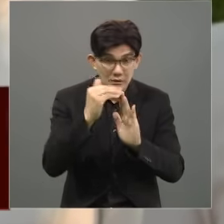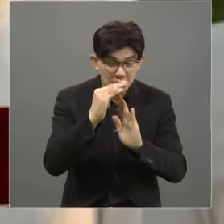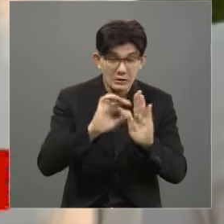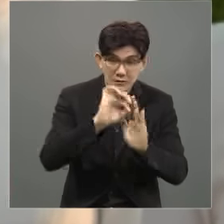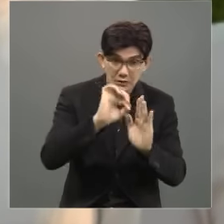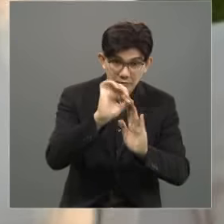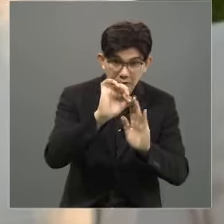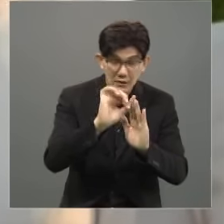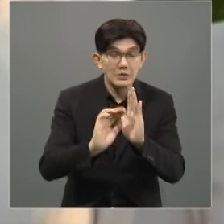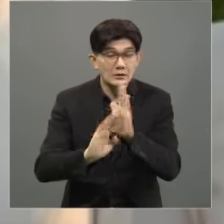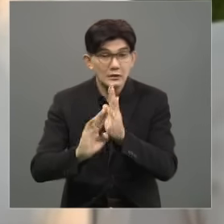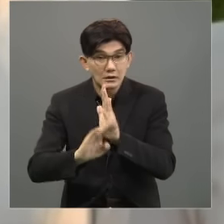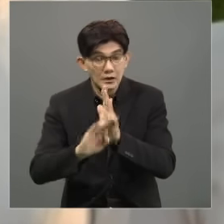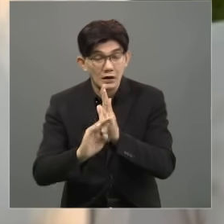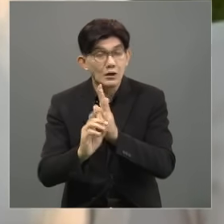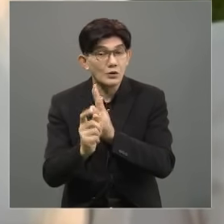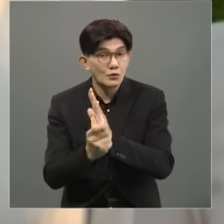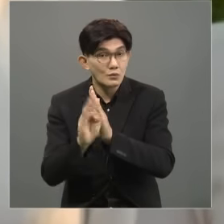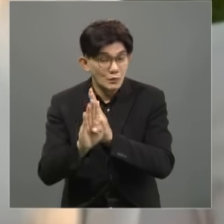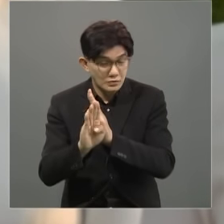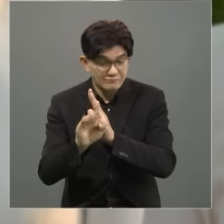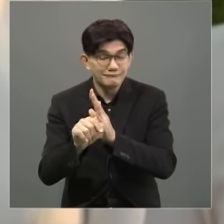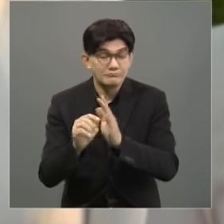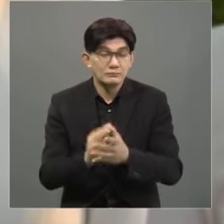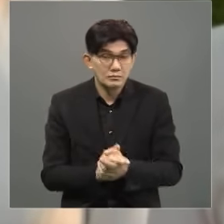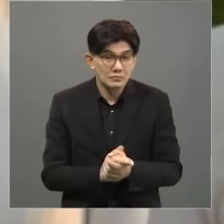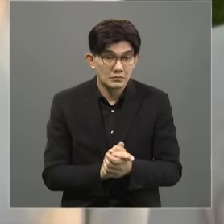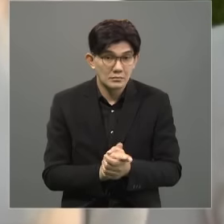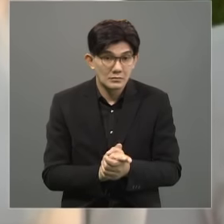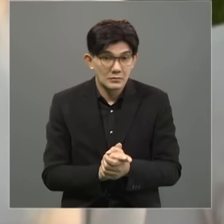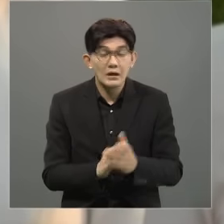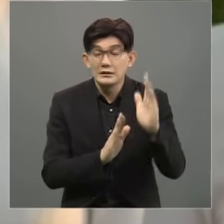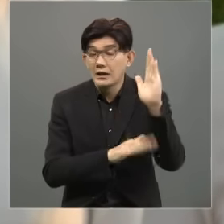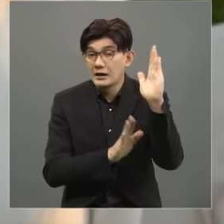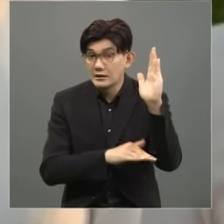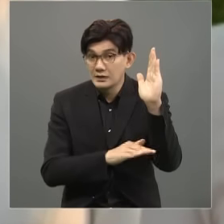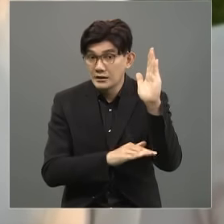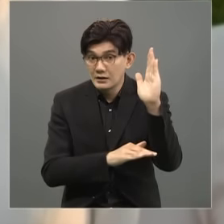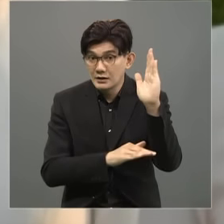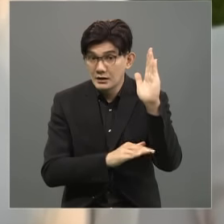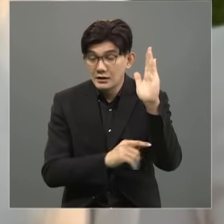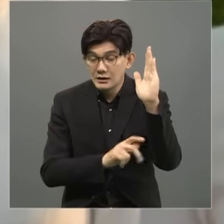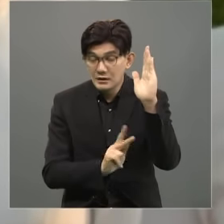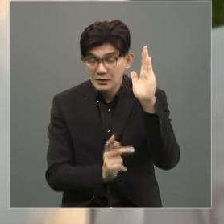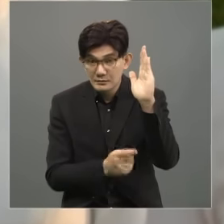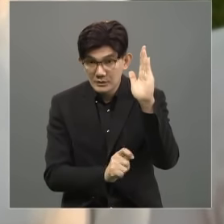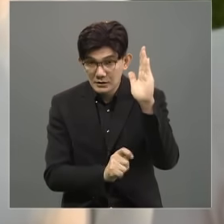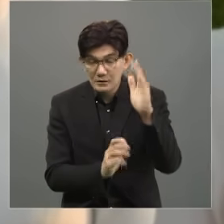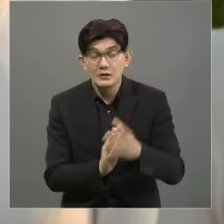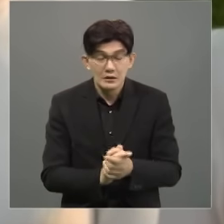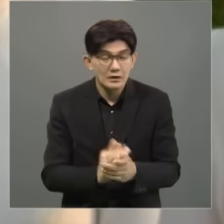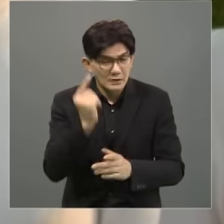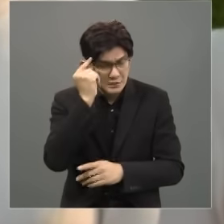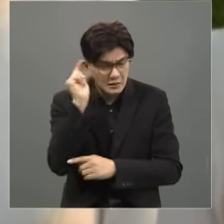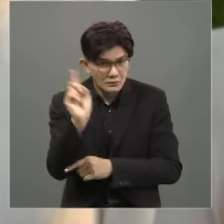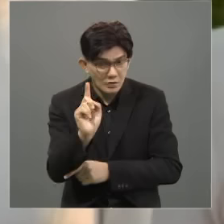เชียงใหม่อีสานก็จะเอาไว้จังหวัดอุบลและทีนี้ทางภาคใต้ก็ไว้ที่จังหวัดกระบี่ก็คิดว่